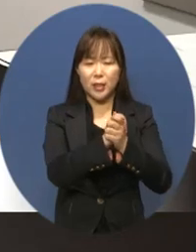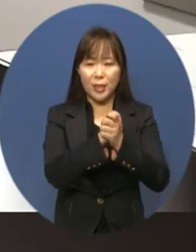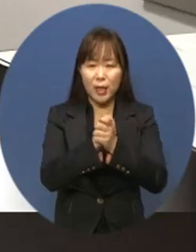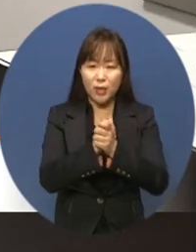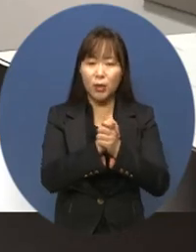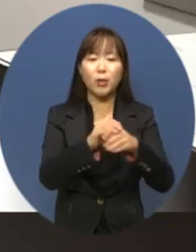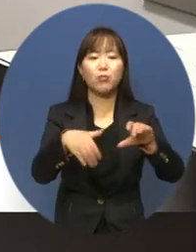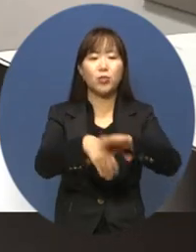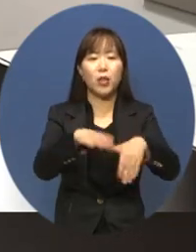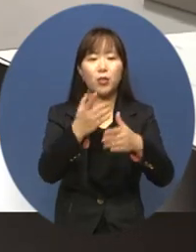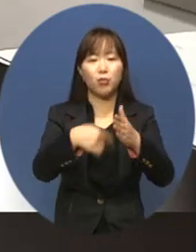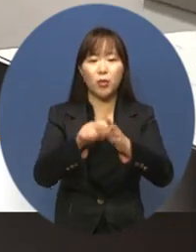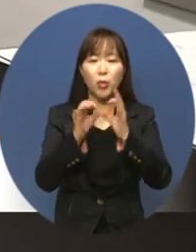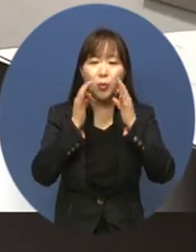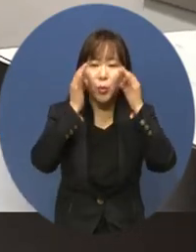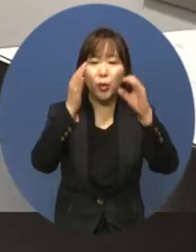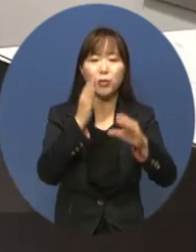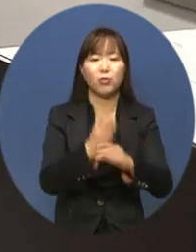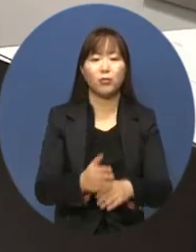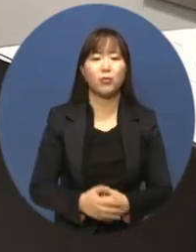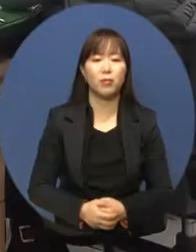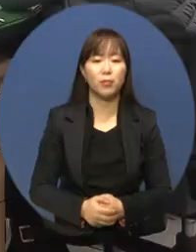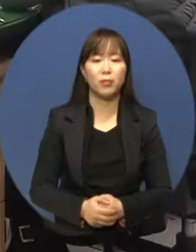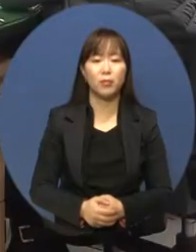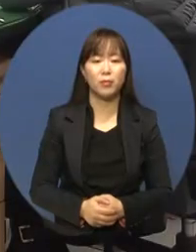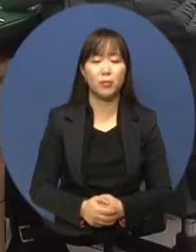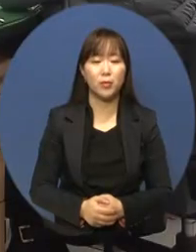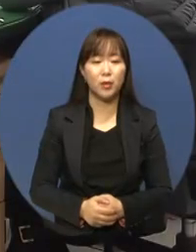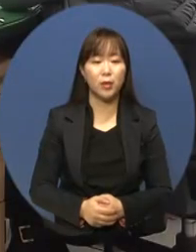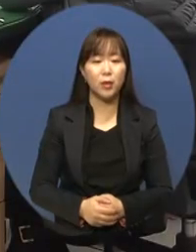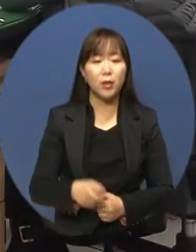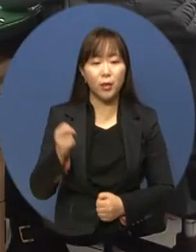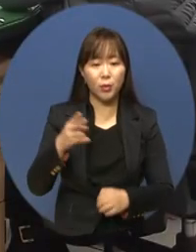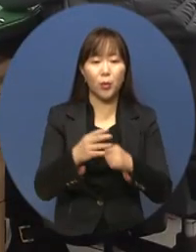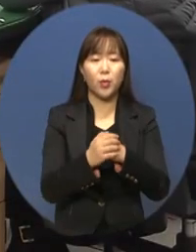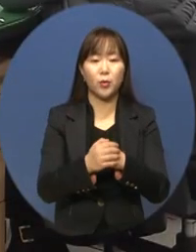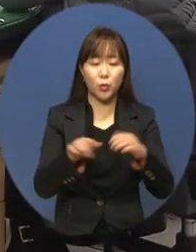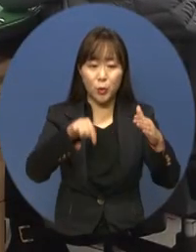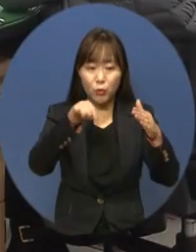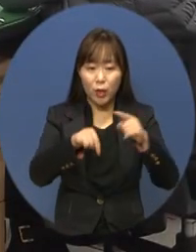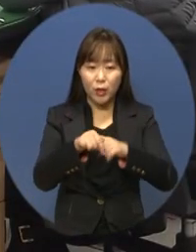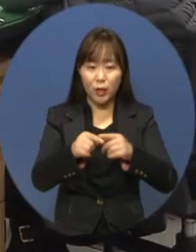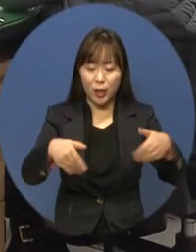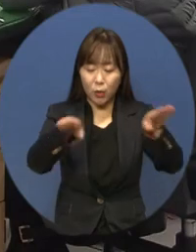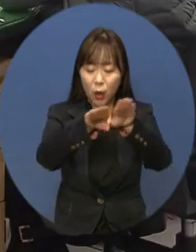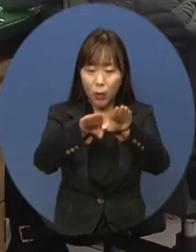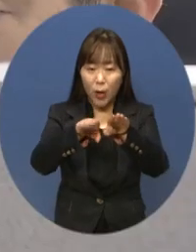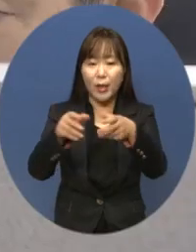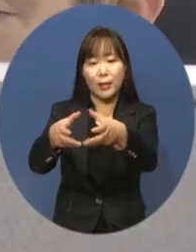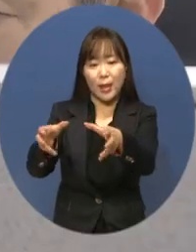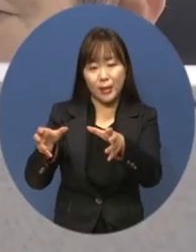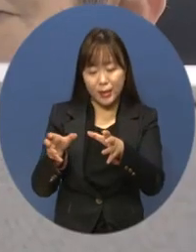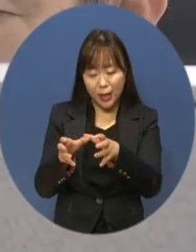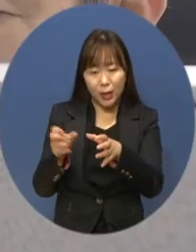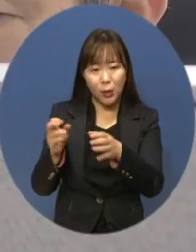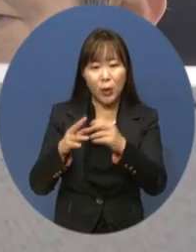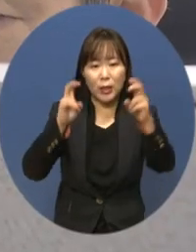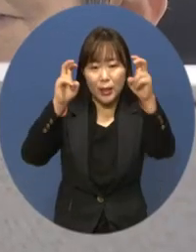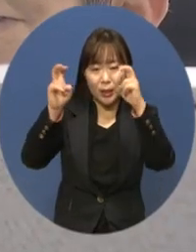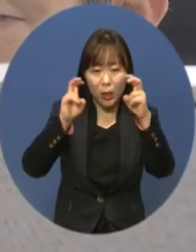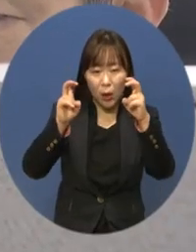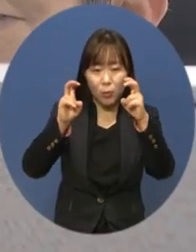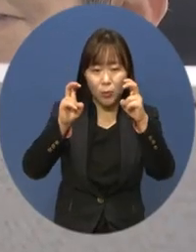직장 문화를 위해 노력하고 있습니다. 또한 완주군에서는 4달 중 관내 기관과 단체 또